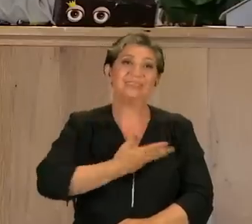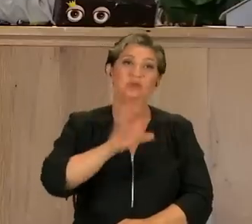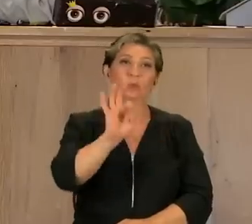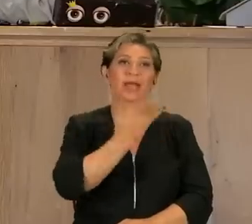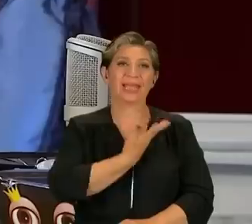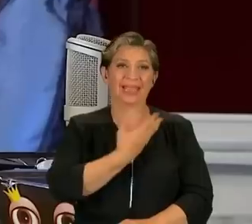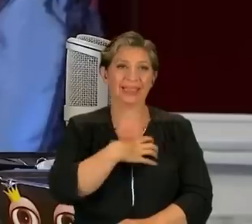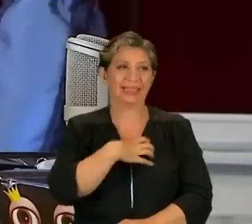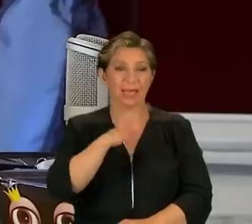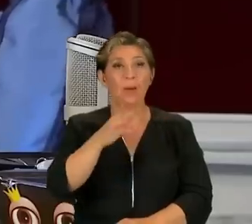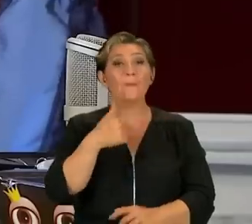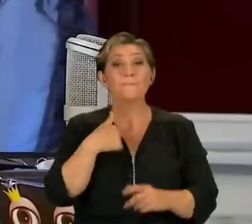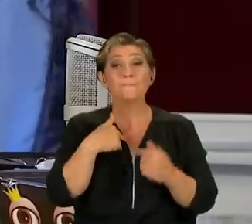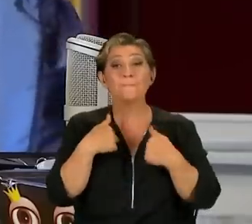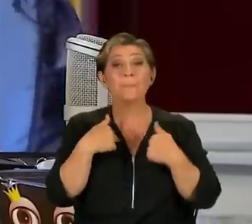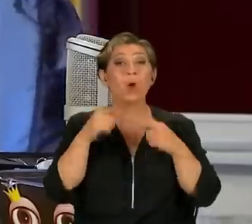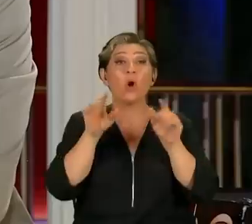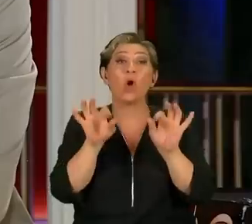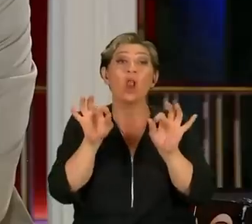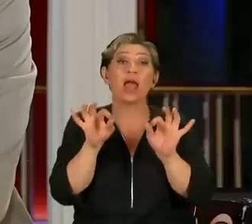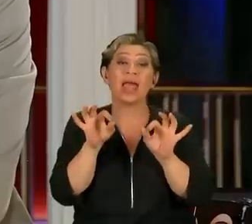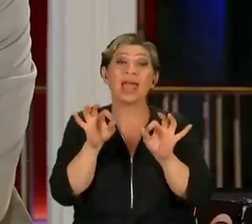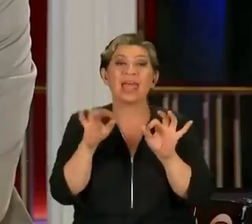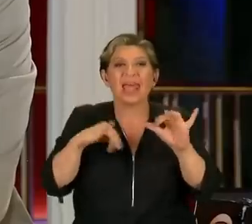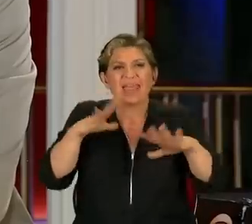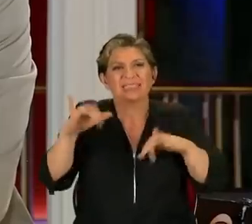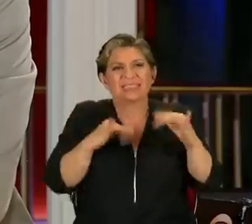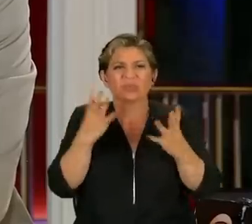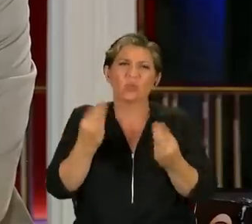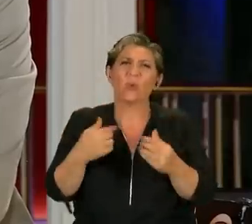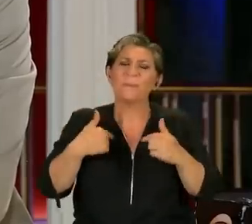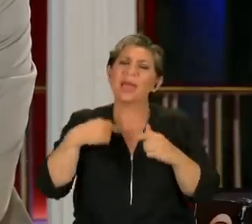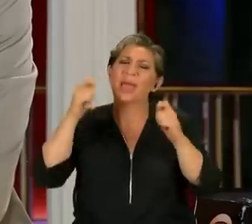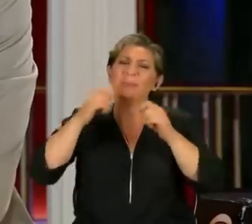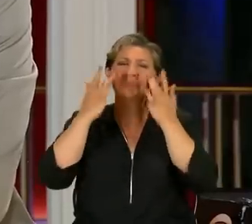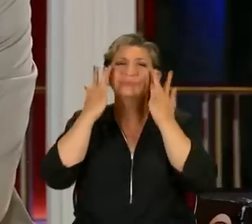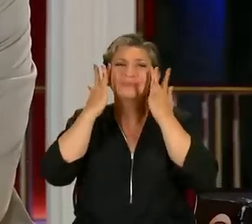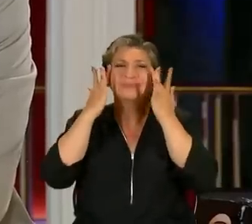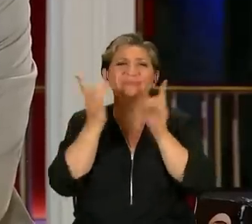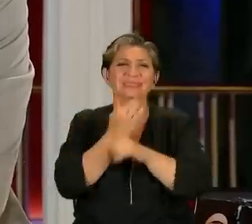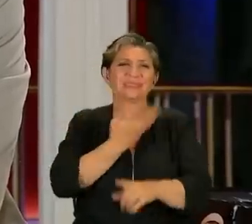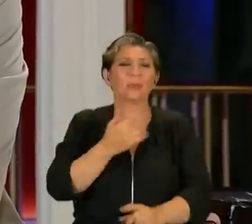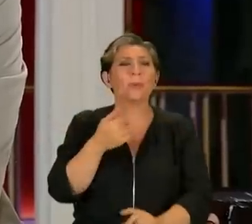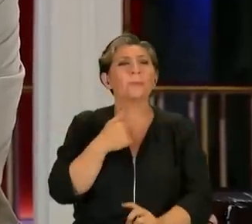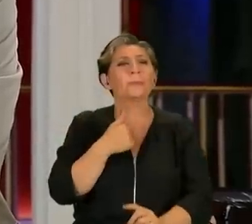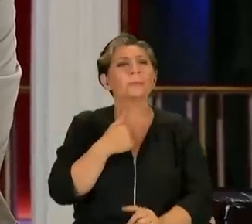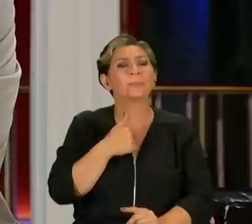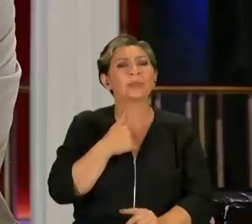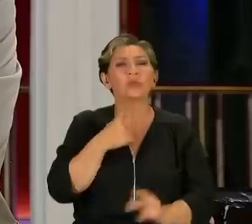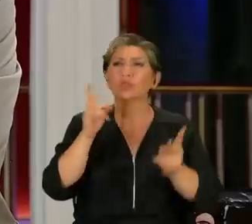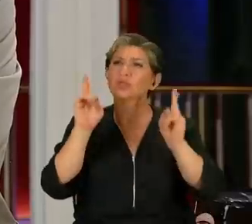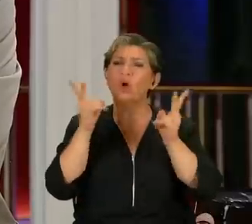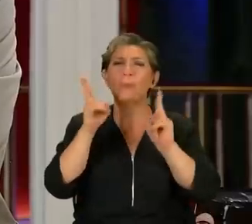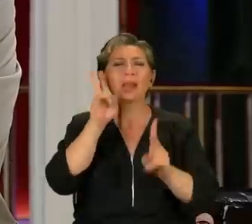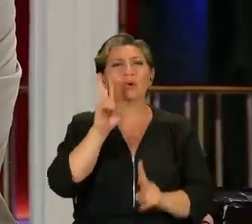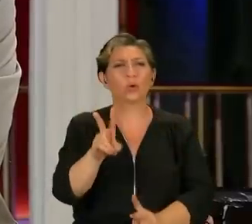seviyorsun kendini. Ben öyle biraz rahatsız ediyor beni. Ya ben şeyi çok